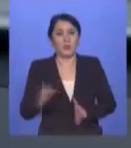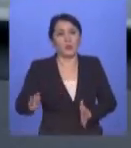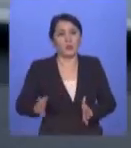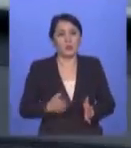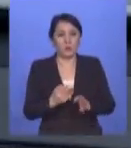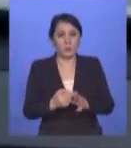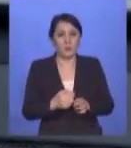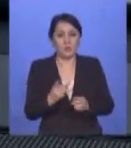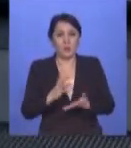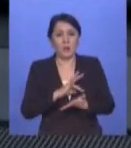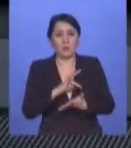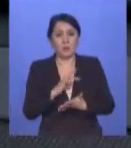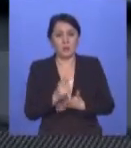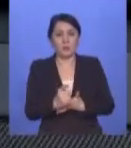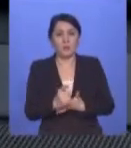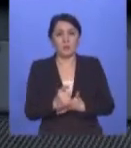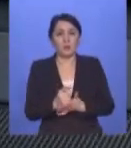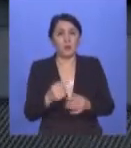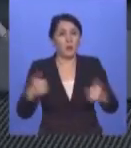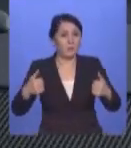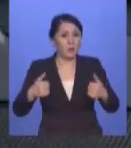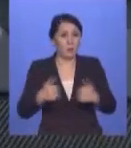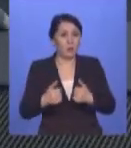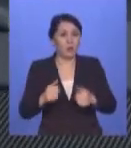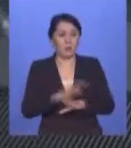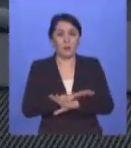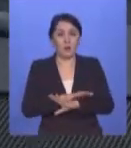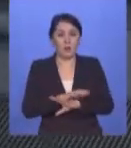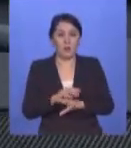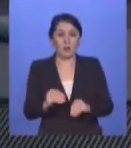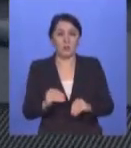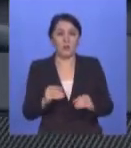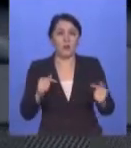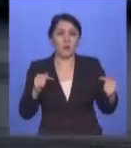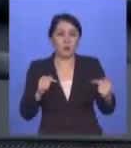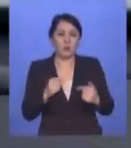Міндет жол қауіпсіздігін қамтамасыз ету, жазатайым